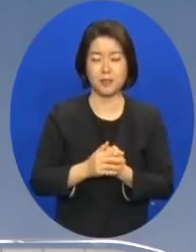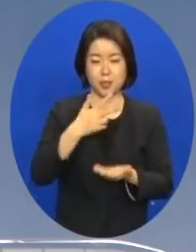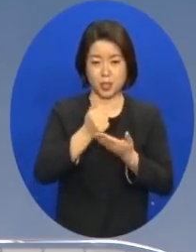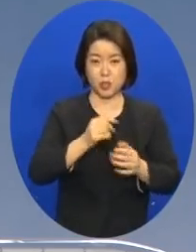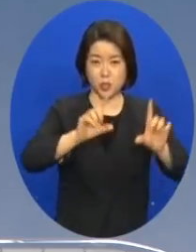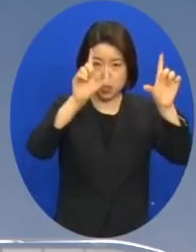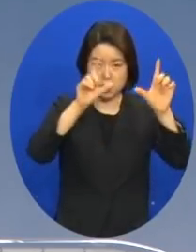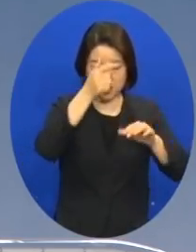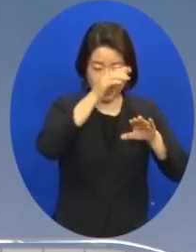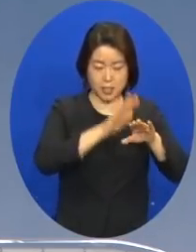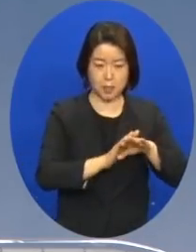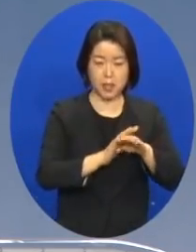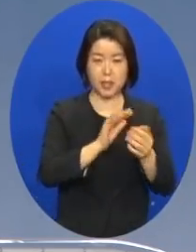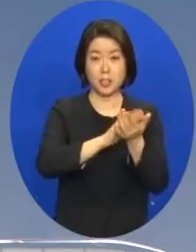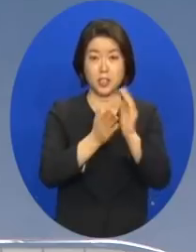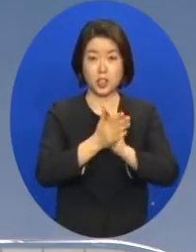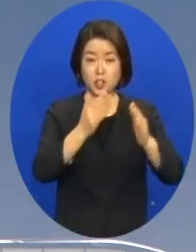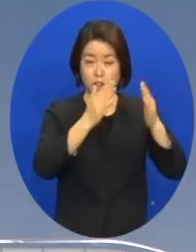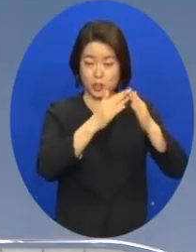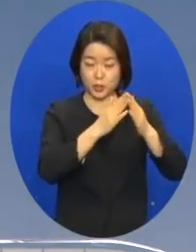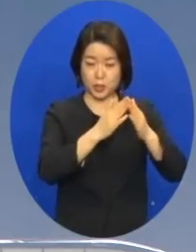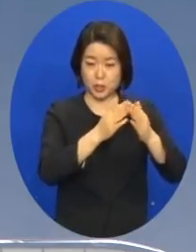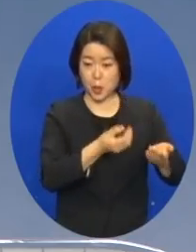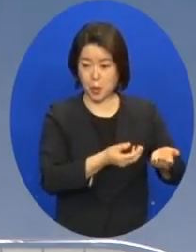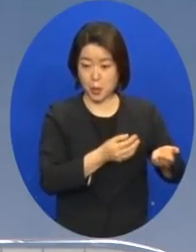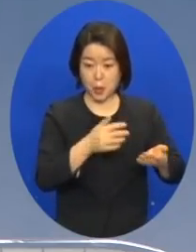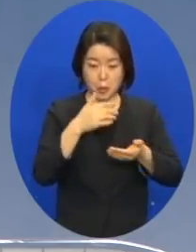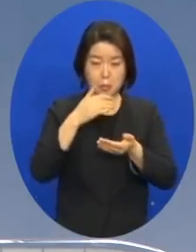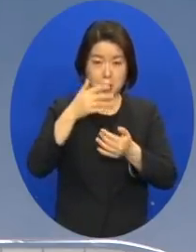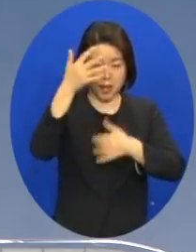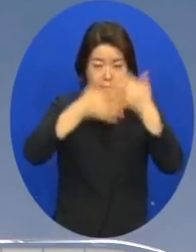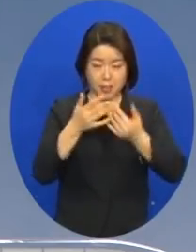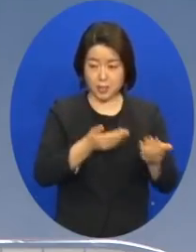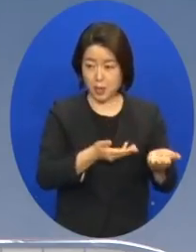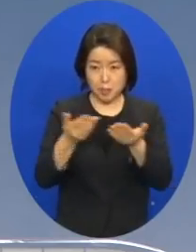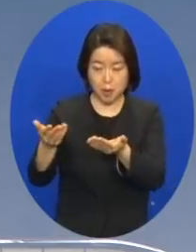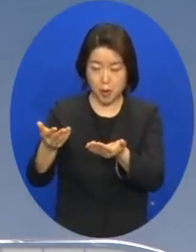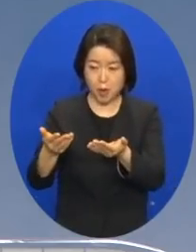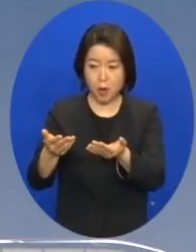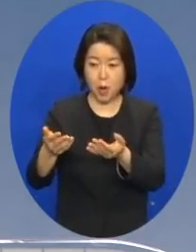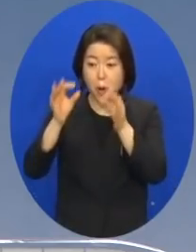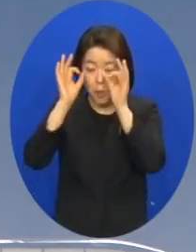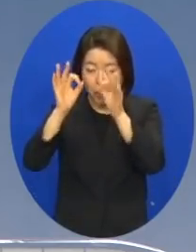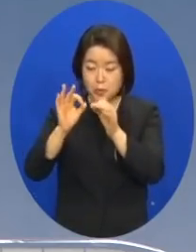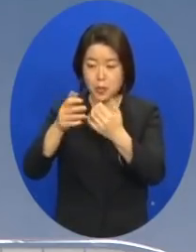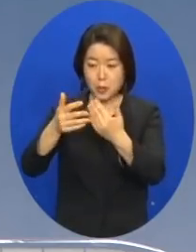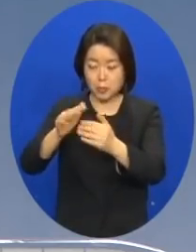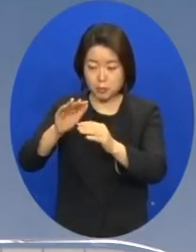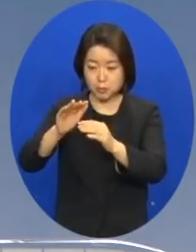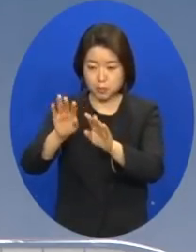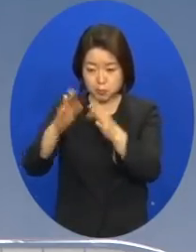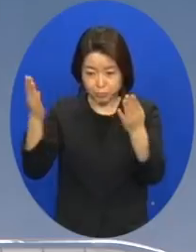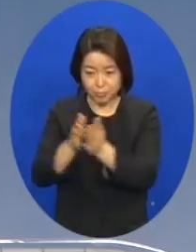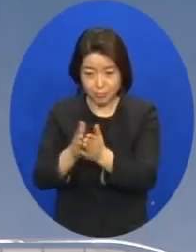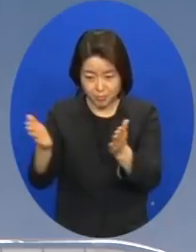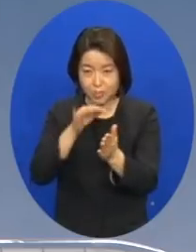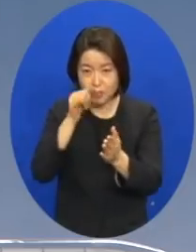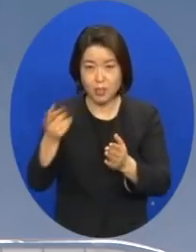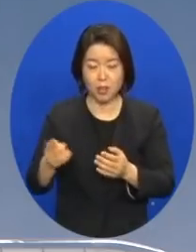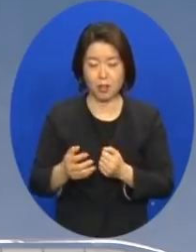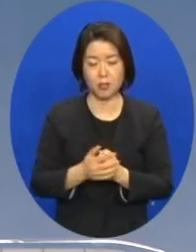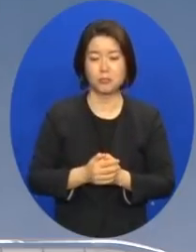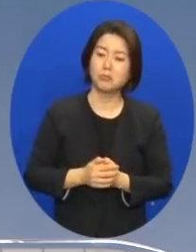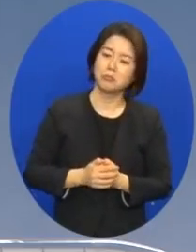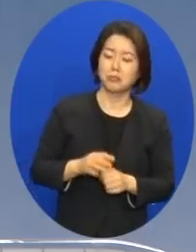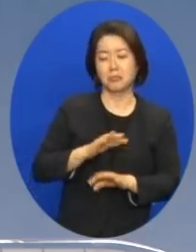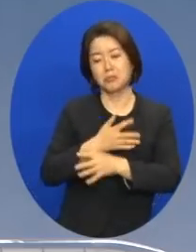예배를 유치국에서 보내준 영상을 가지고 예배 드리도록 그렇게 딱 틀어주었더니 얘가 영 딴짓을